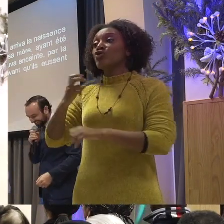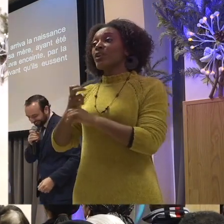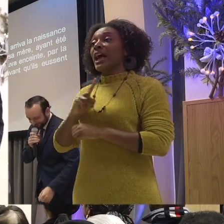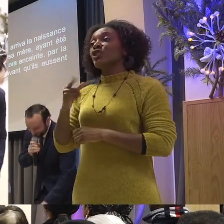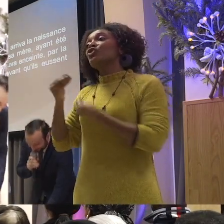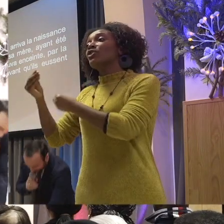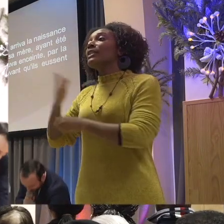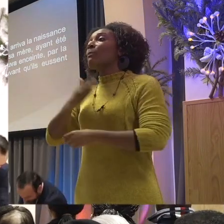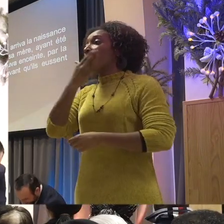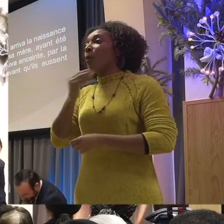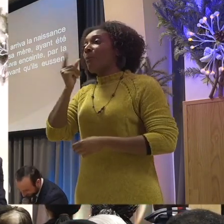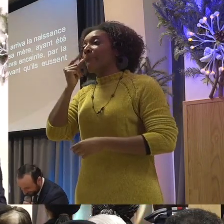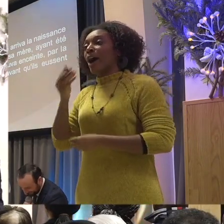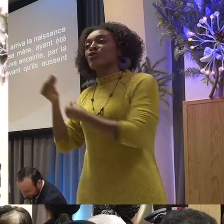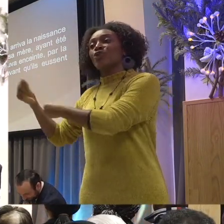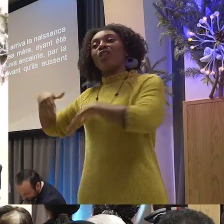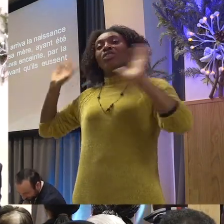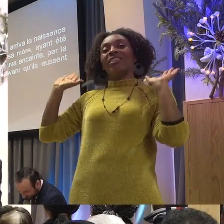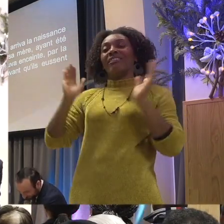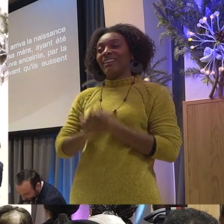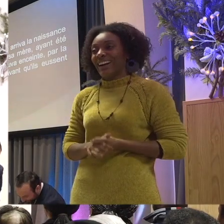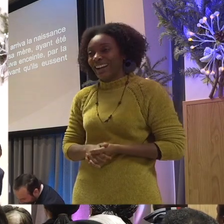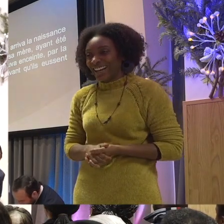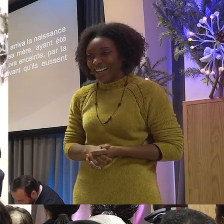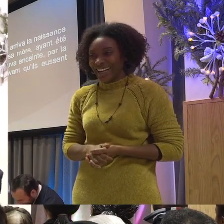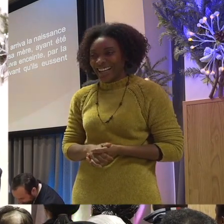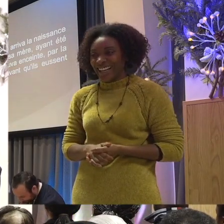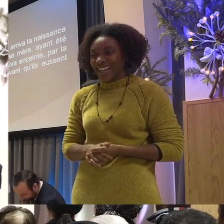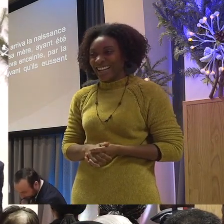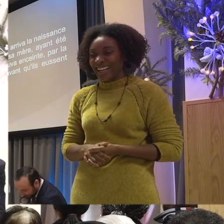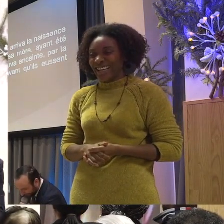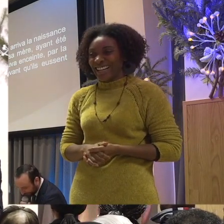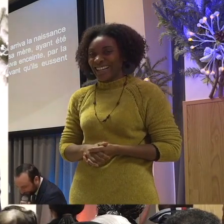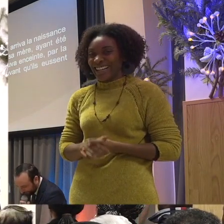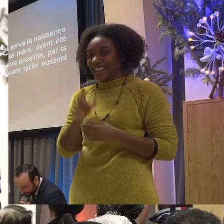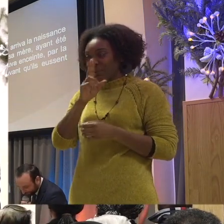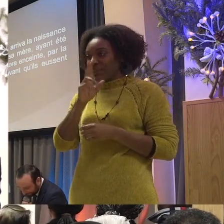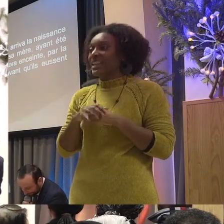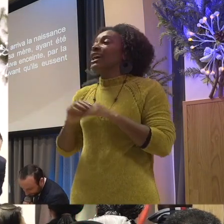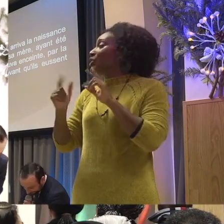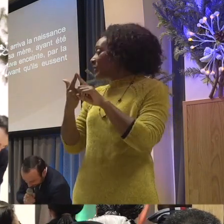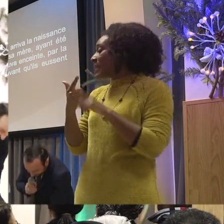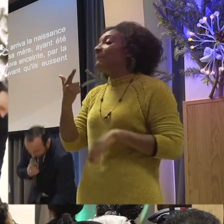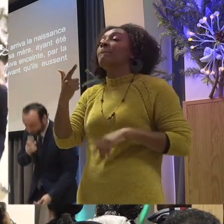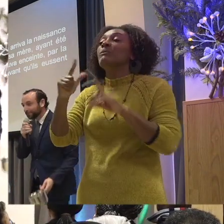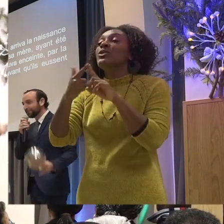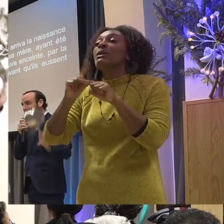Il le donne à son beau-père. Tu as bien raison. Ok. Deuxième objet qui symbolise la vie quotidienne.